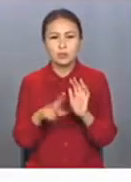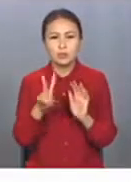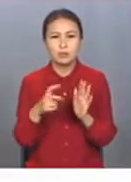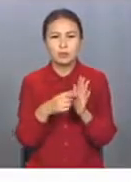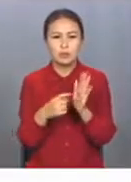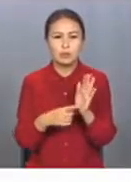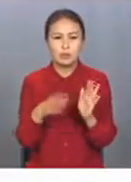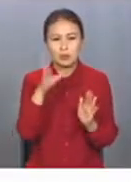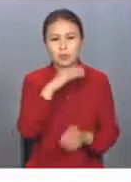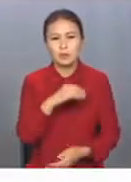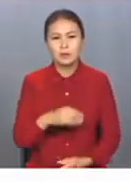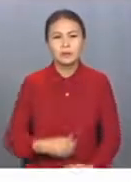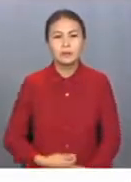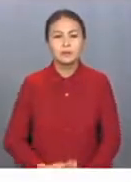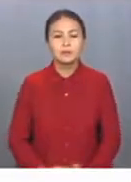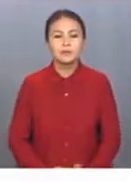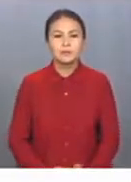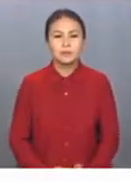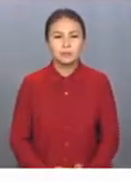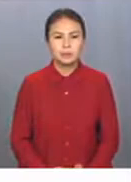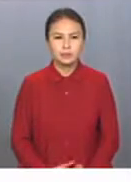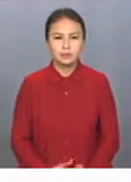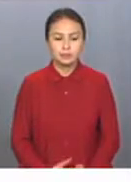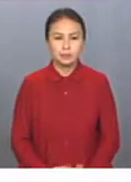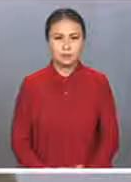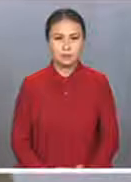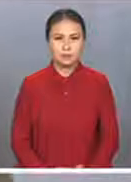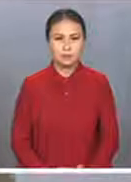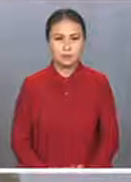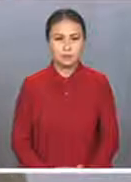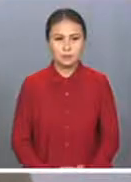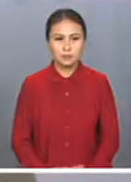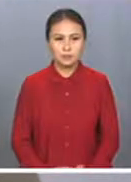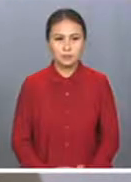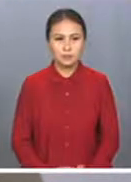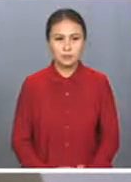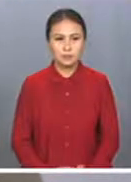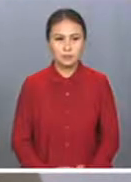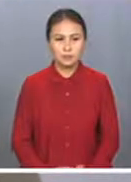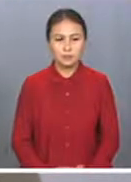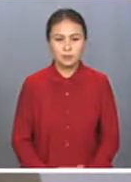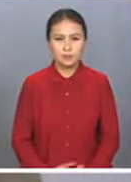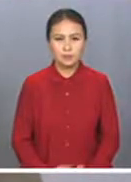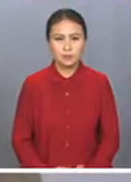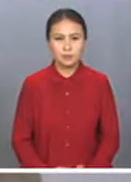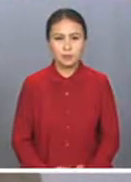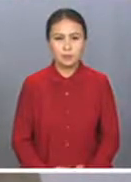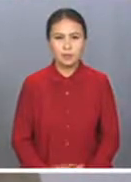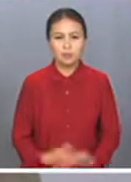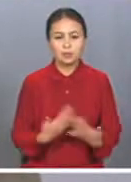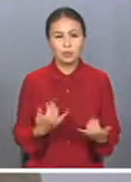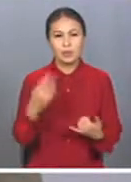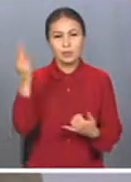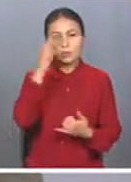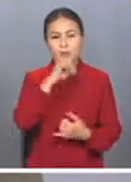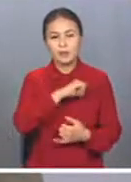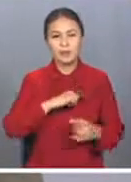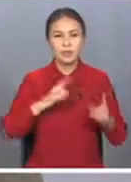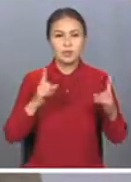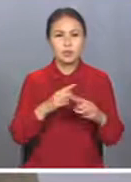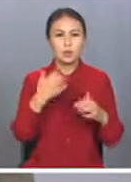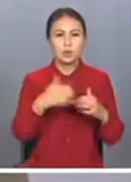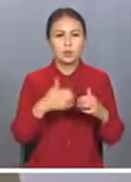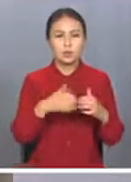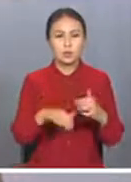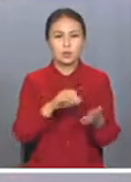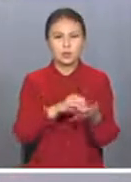de en kişi ortak eselik bola aladı. Osmen balar bugünkü sabahımızda biz en kişi ortak eselikpen